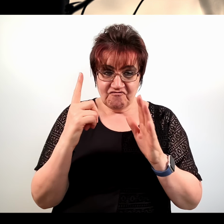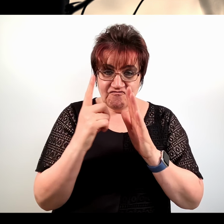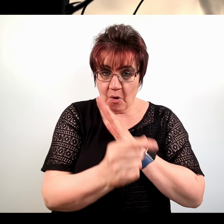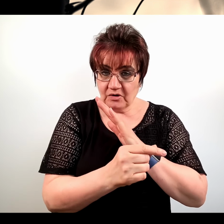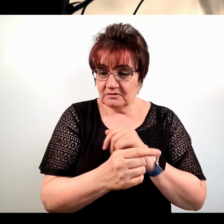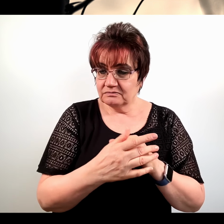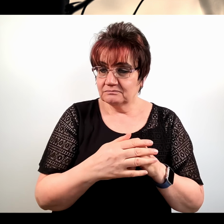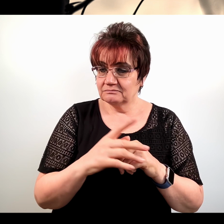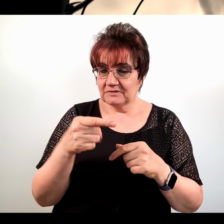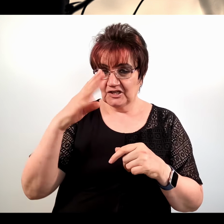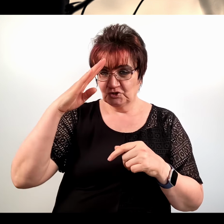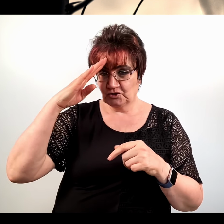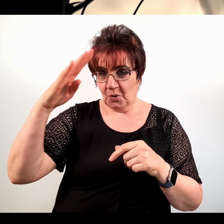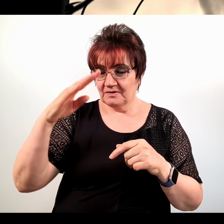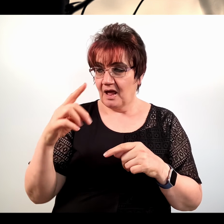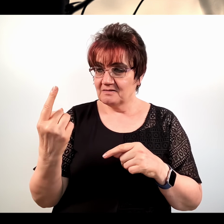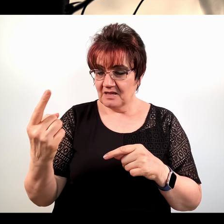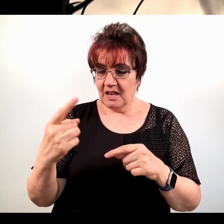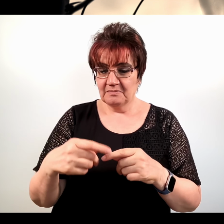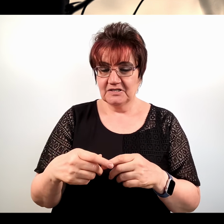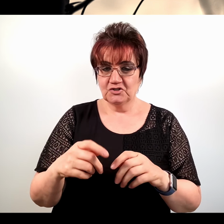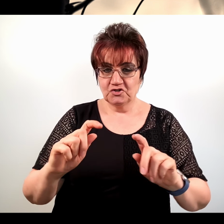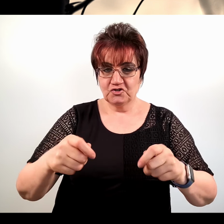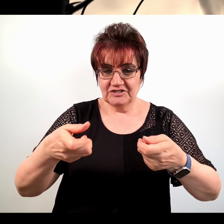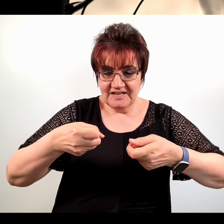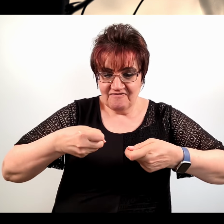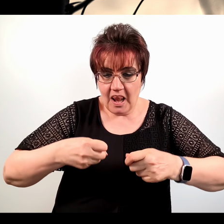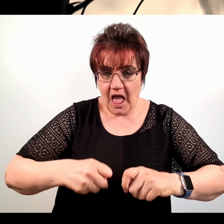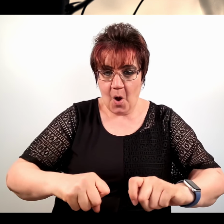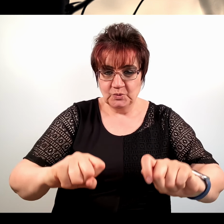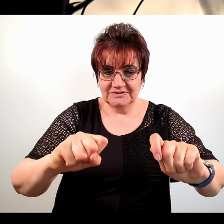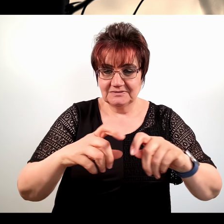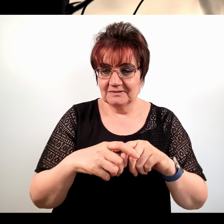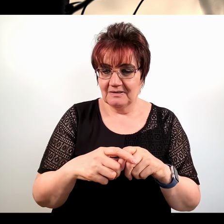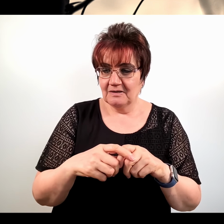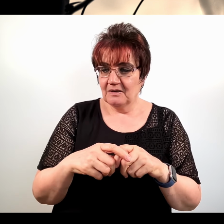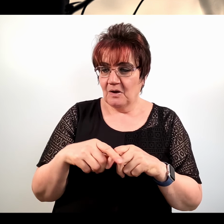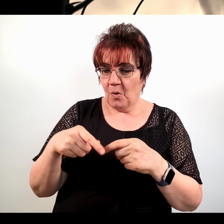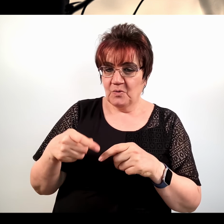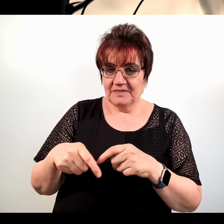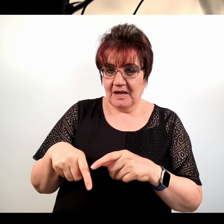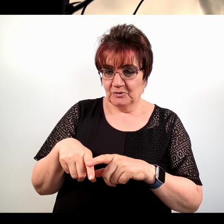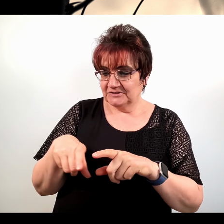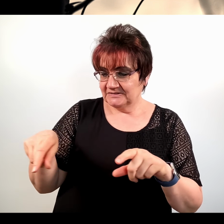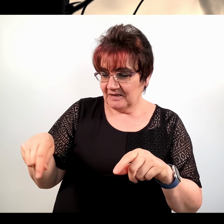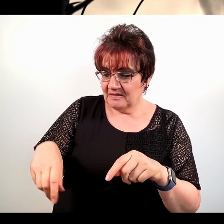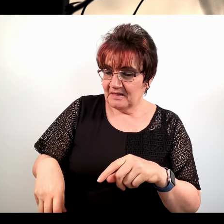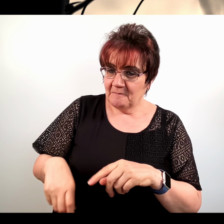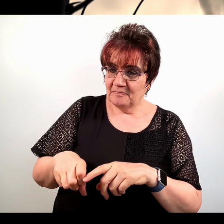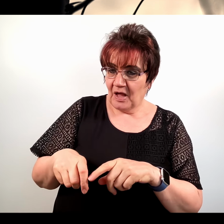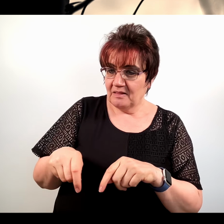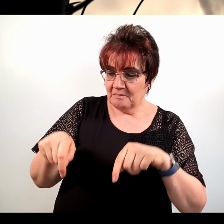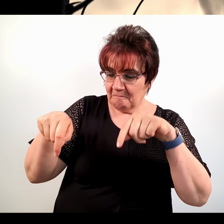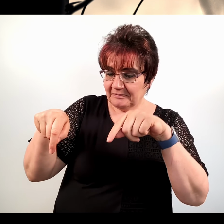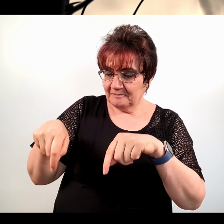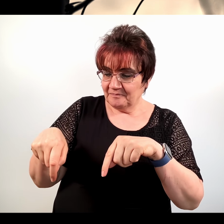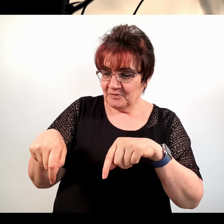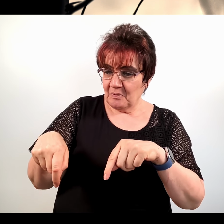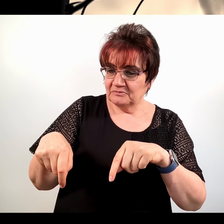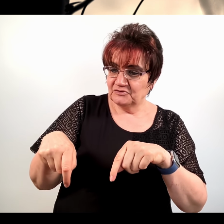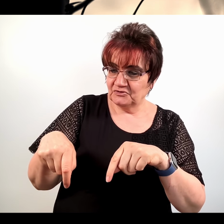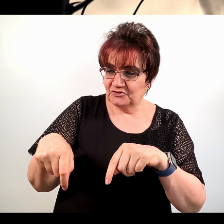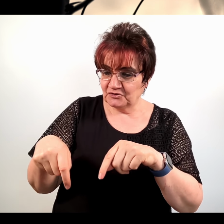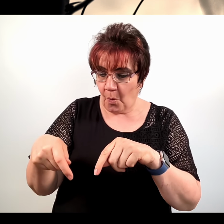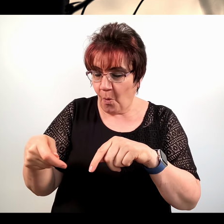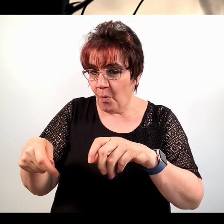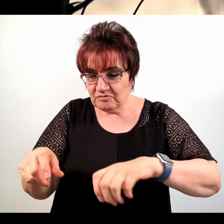Teufel gegangen, zog der Soldat seinen Stiefel aus, holte ein Messer aus seiner Tasche und schnitt dem Stiefel die Sohle